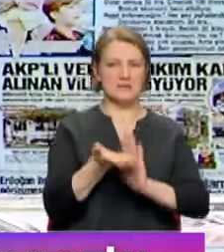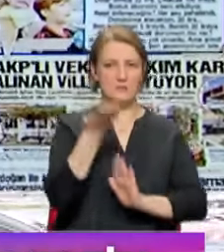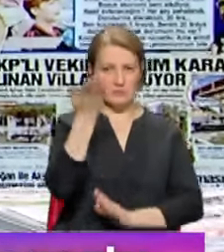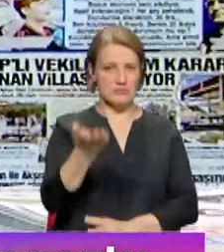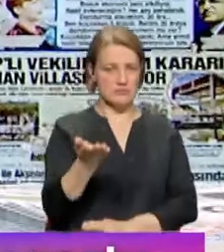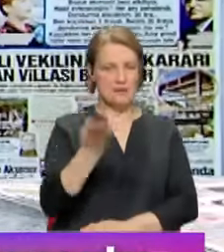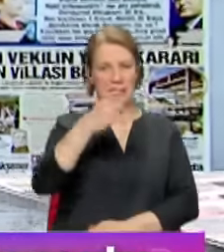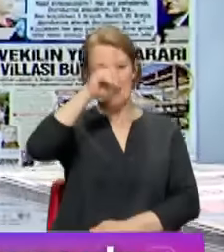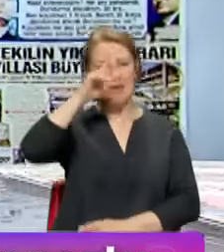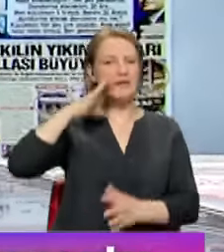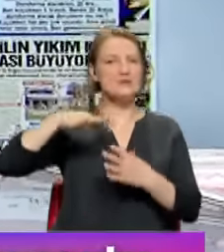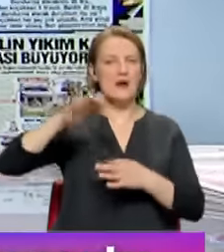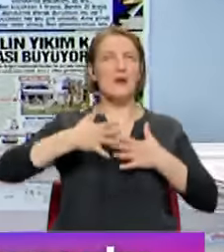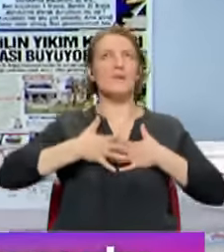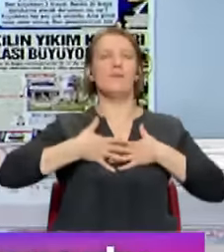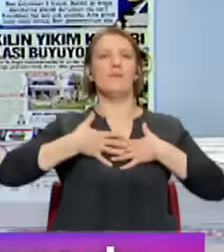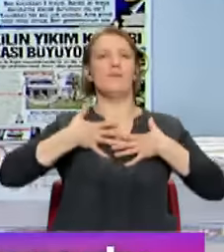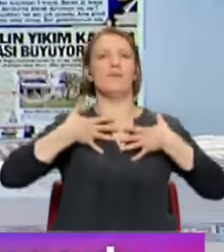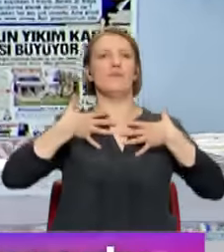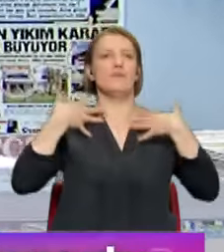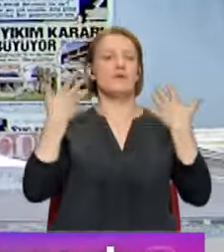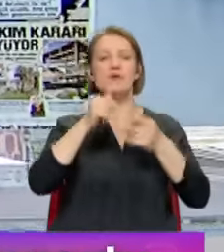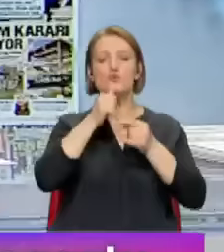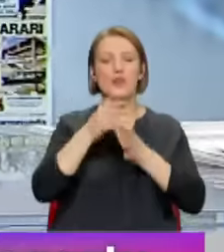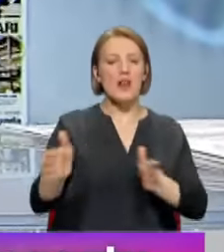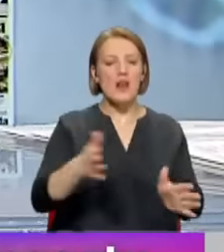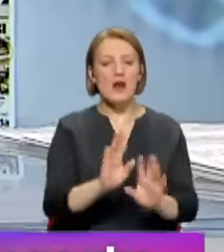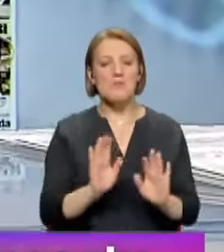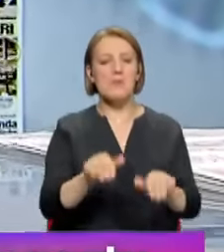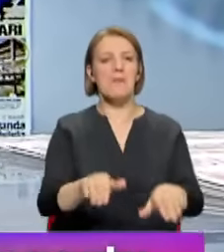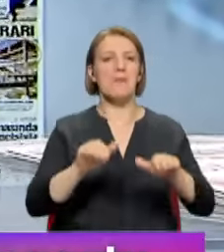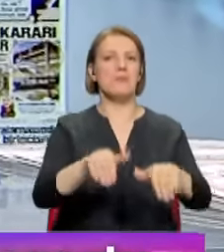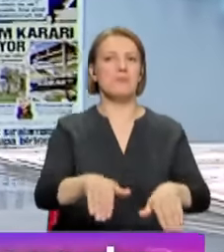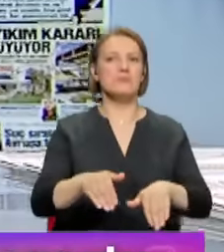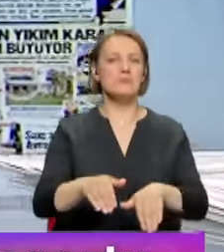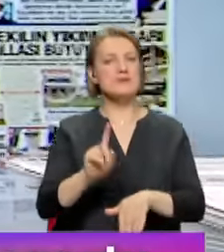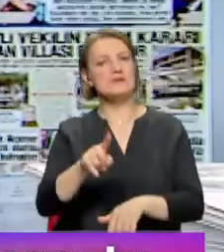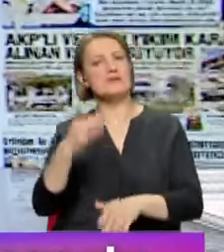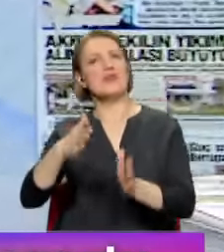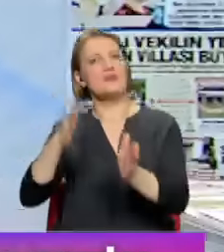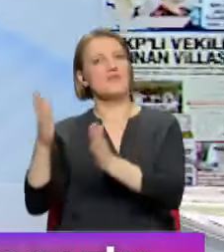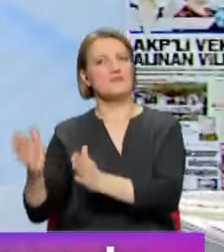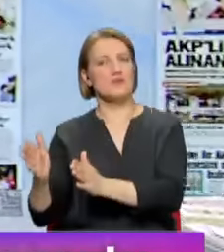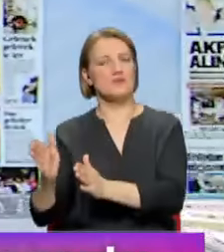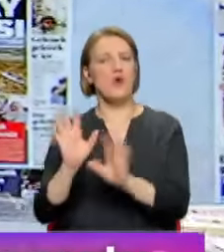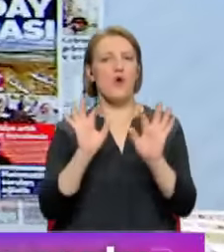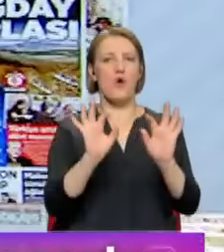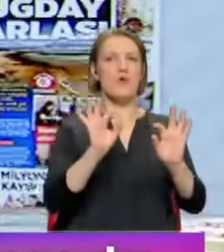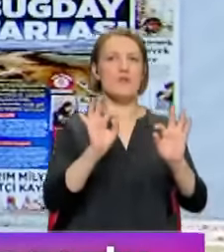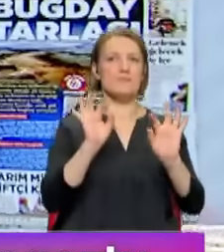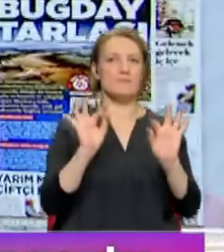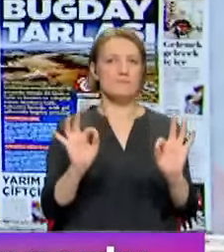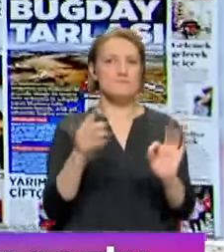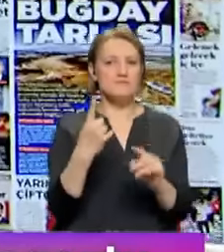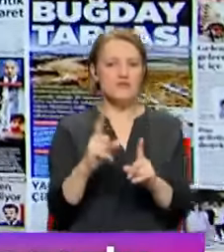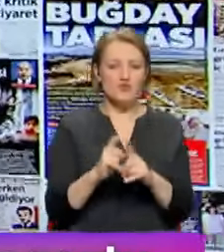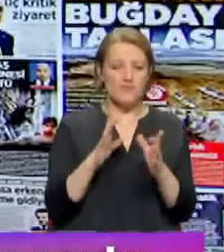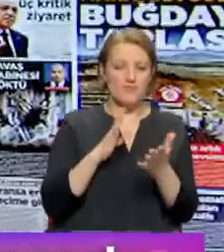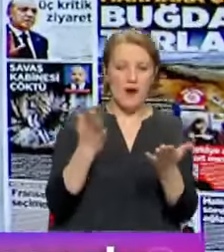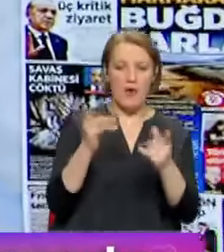seyrederken ve insanlar bunalıp kendilerini kanallarda serinletmeye çalışırken diğer taraftan da önemli bir durum